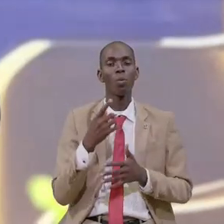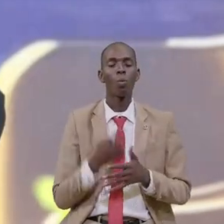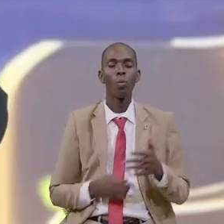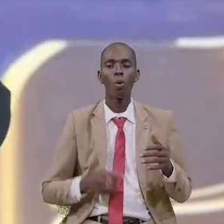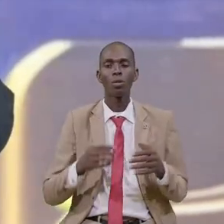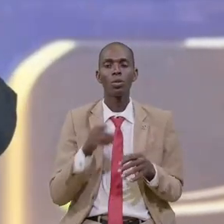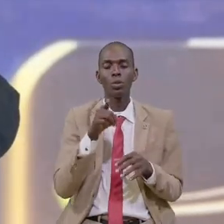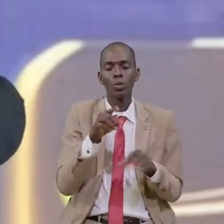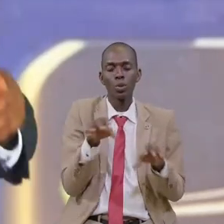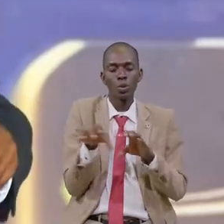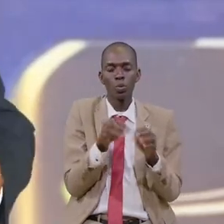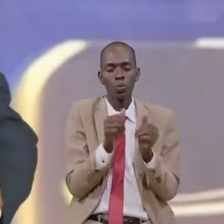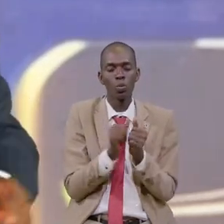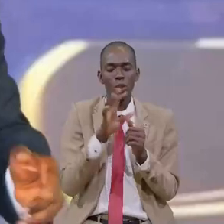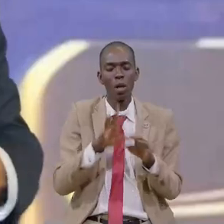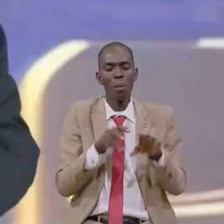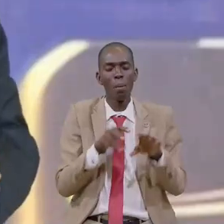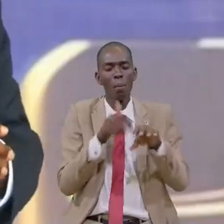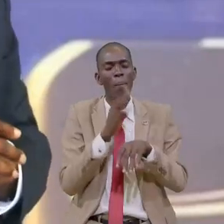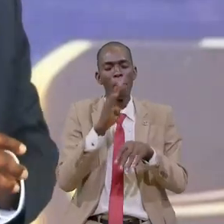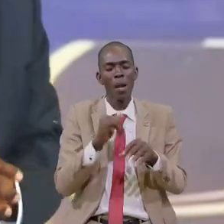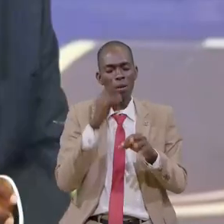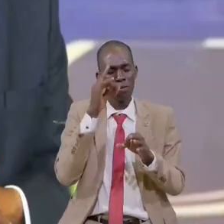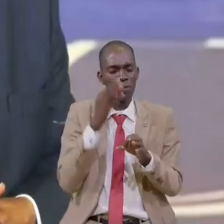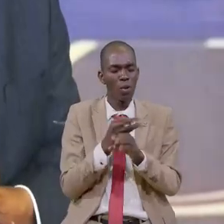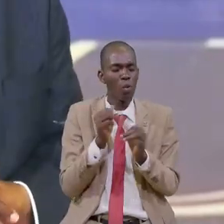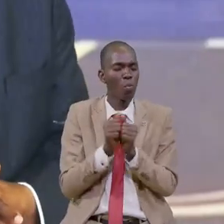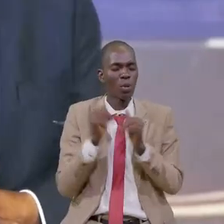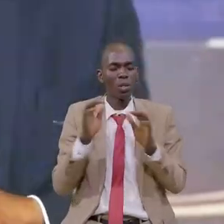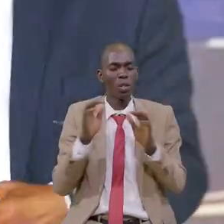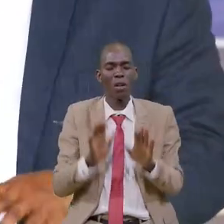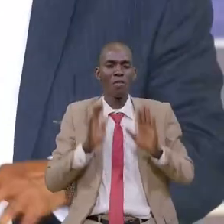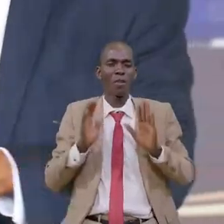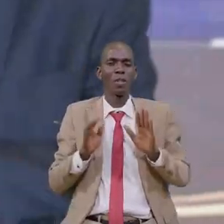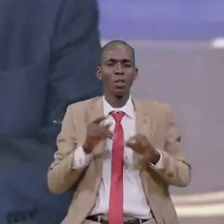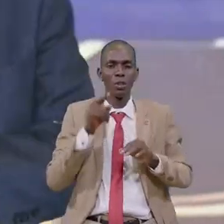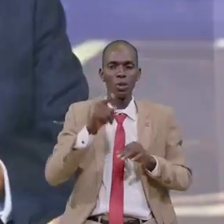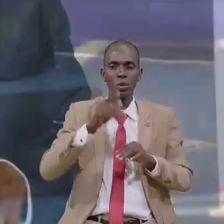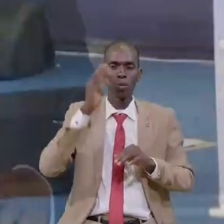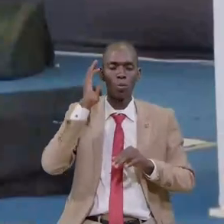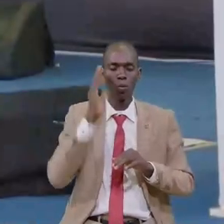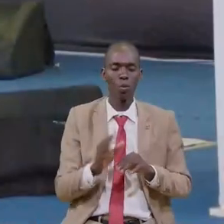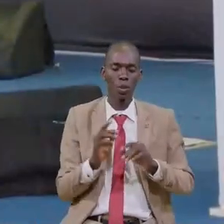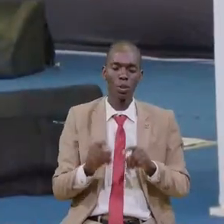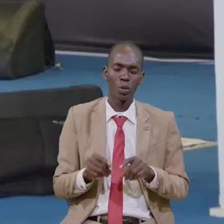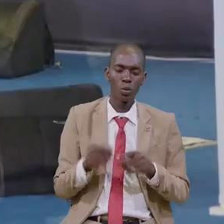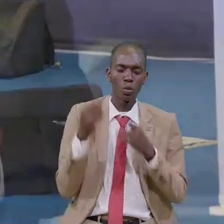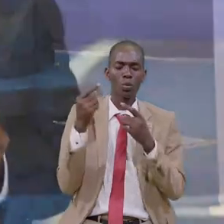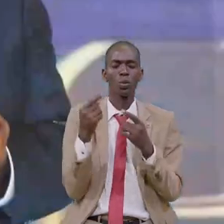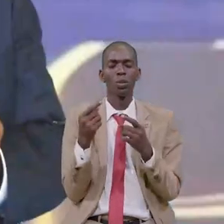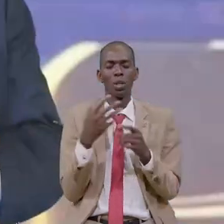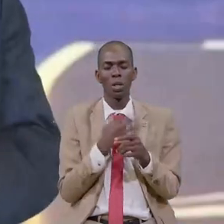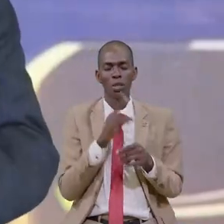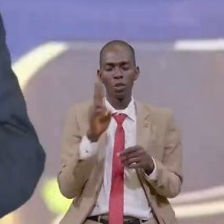par la foi, sans crainte, par le vol, tu iras, tu vas l'appliquer